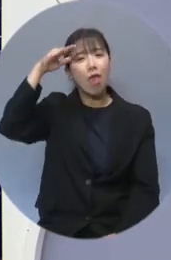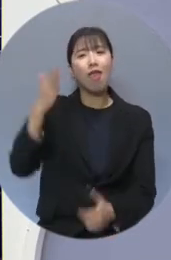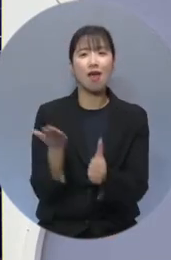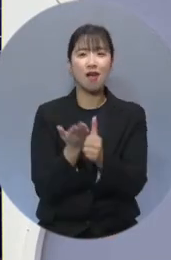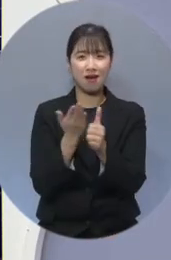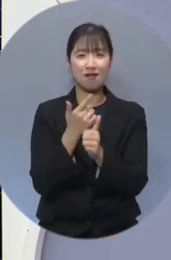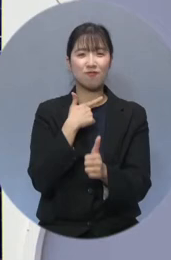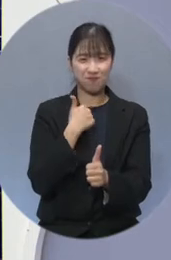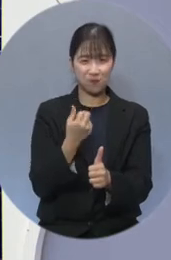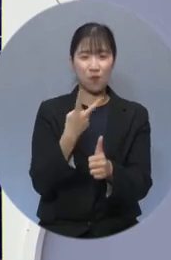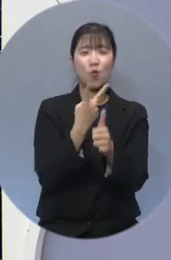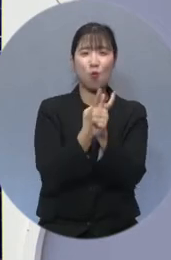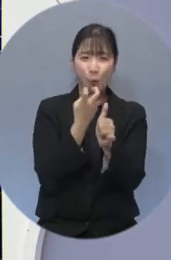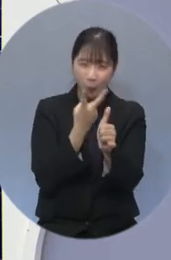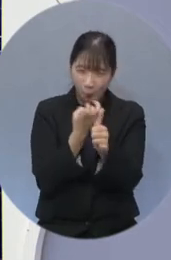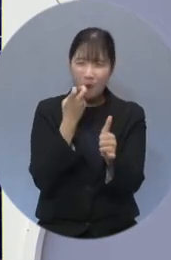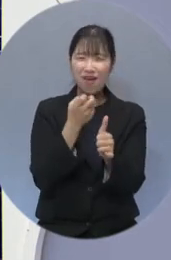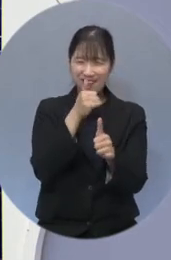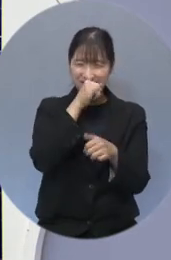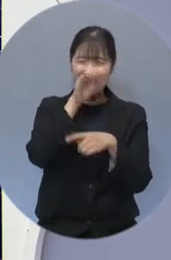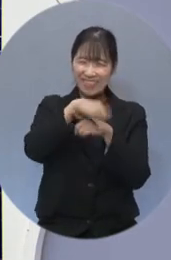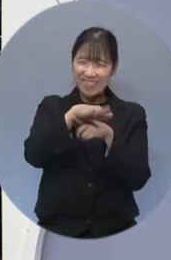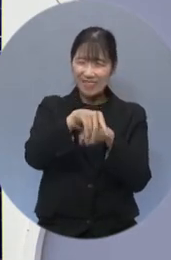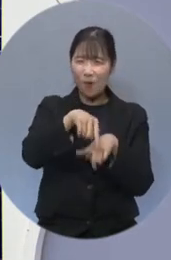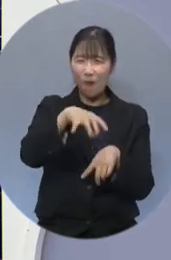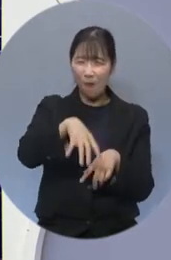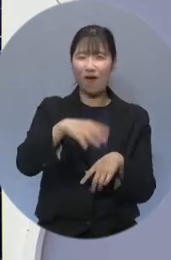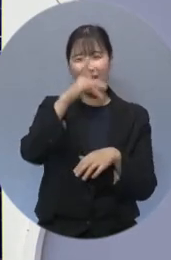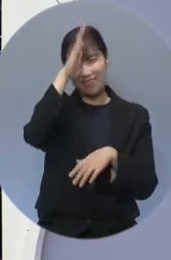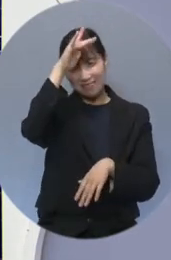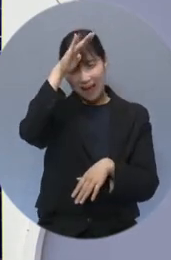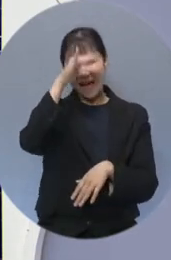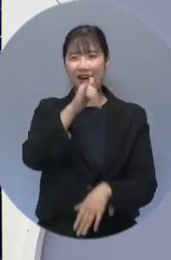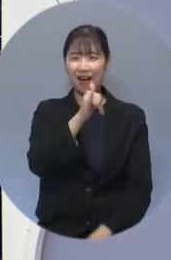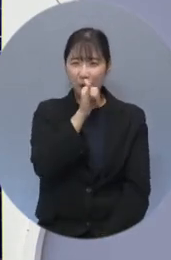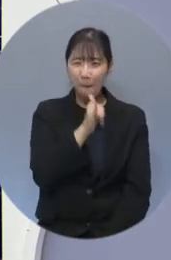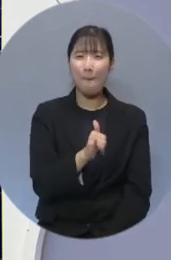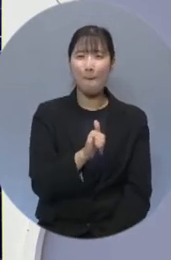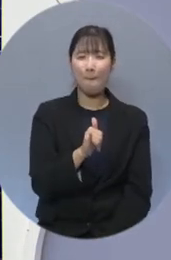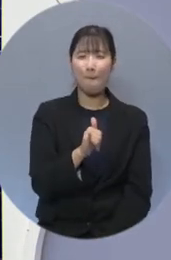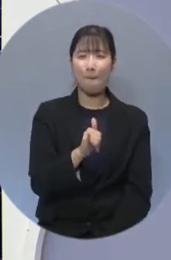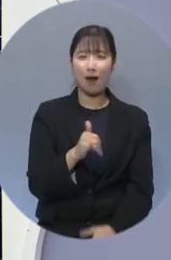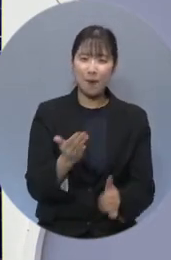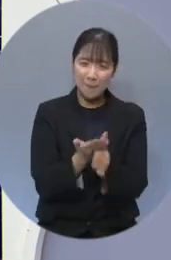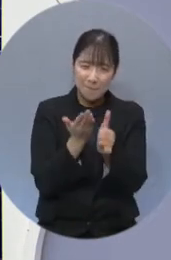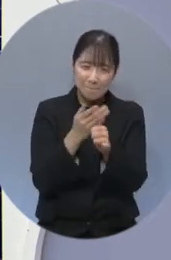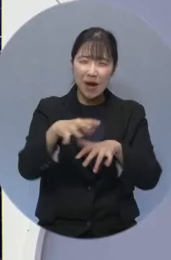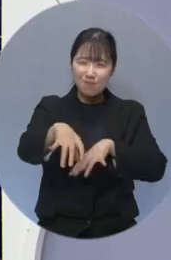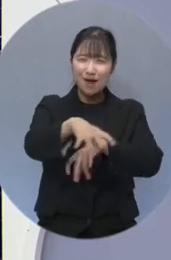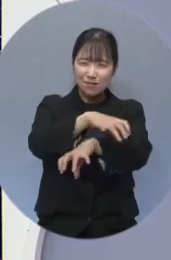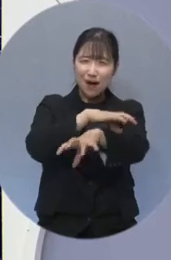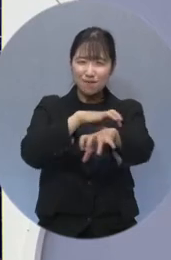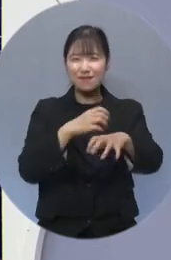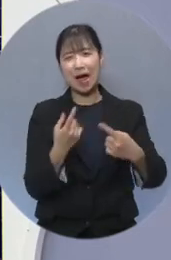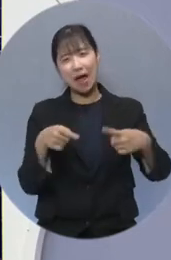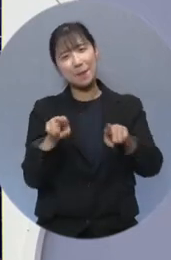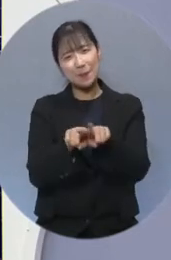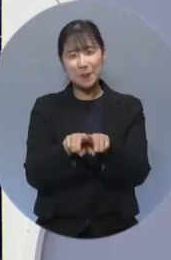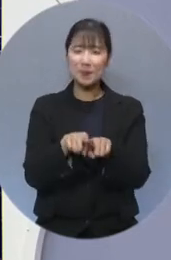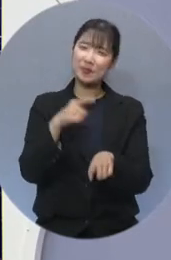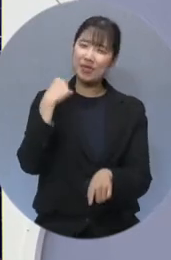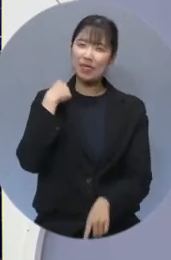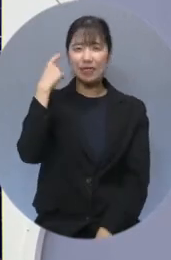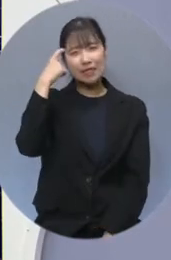길렀고요. 토끼도 길렀고 시골이니까 그렇죠. 네, 닭도 기르고 뭐 이래서 같이 이렇게 했던